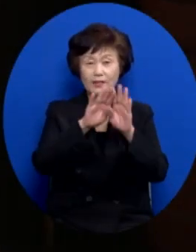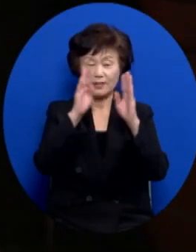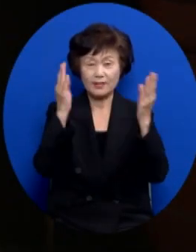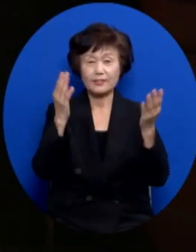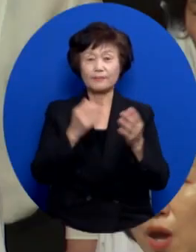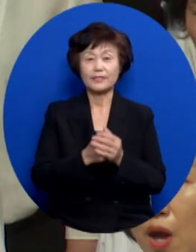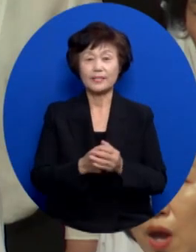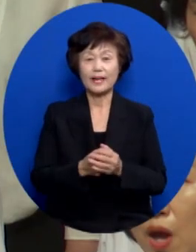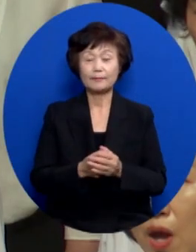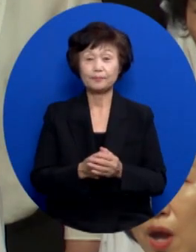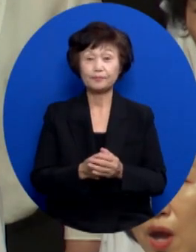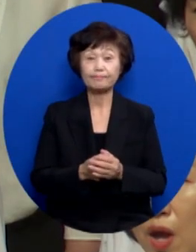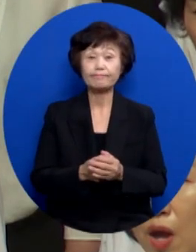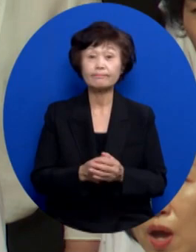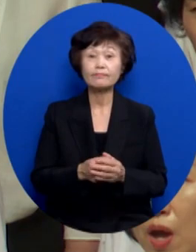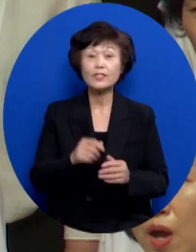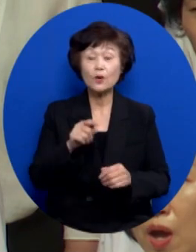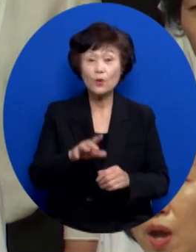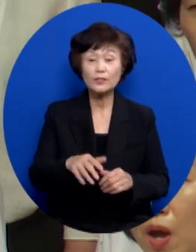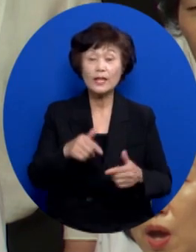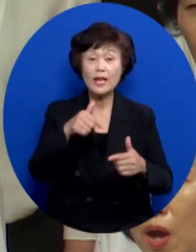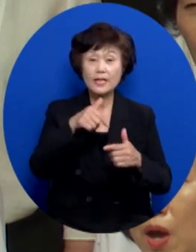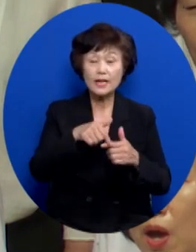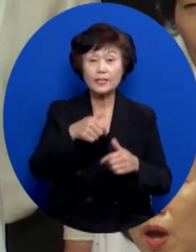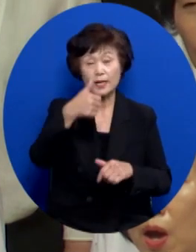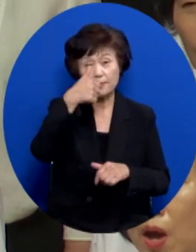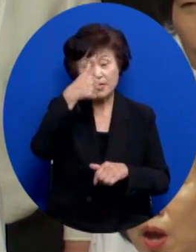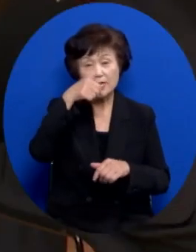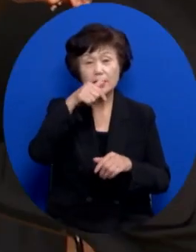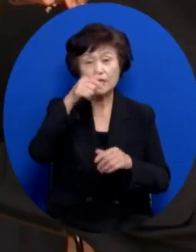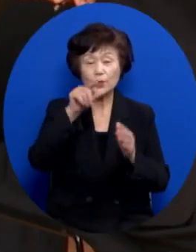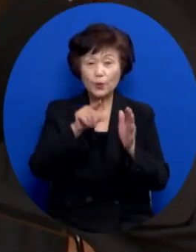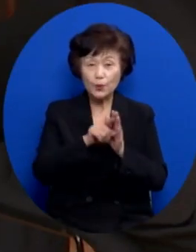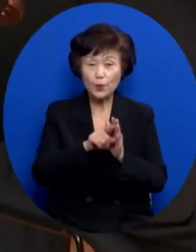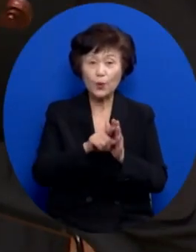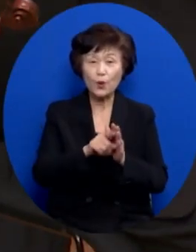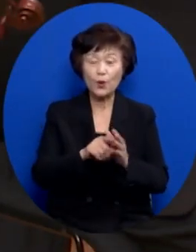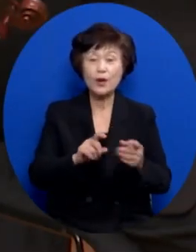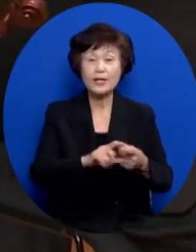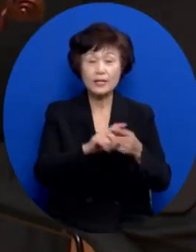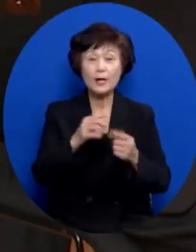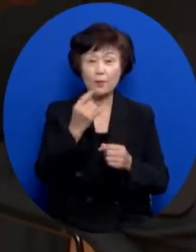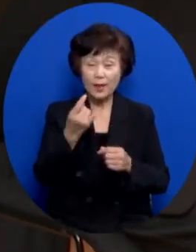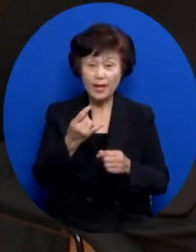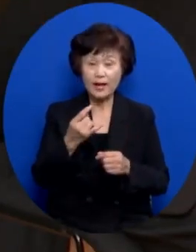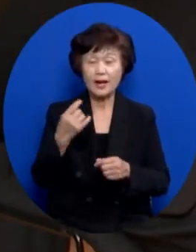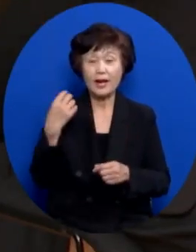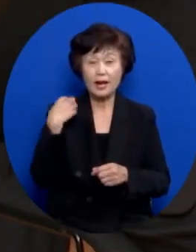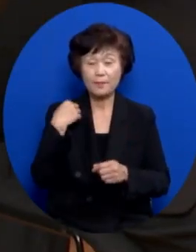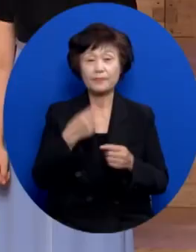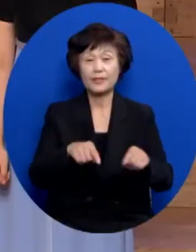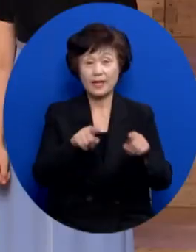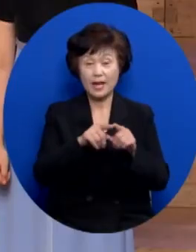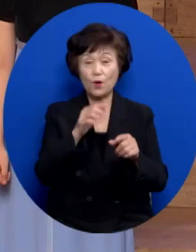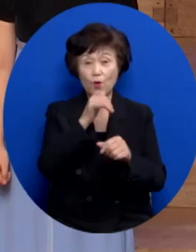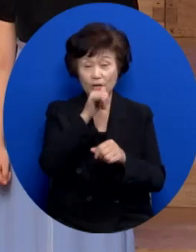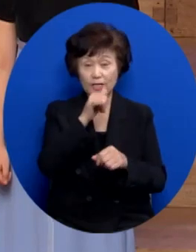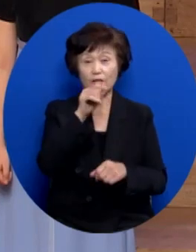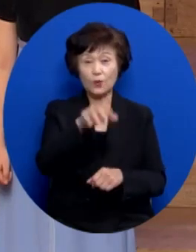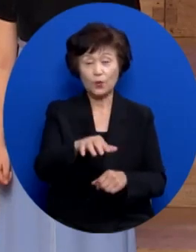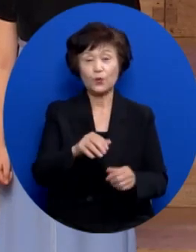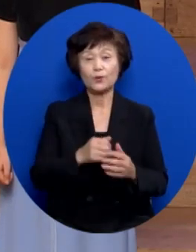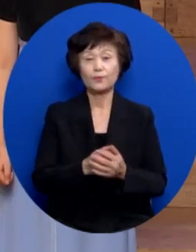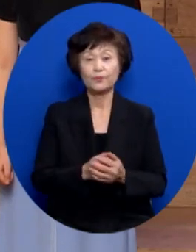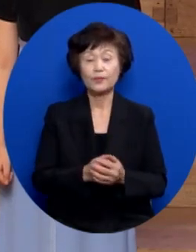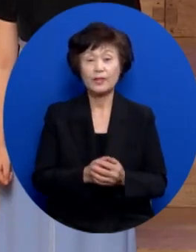합창제 조직위원회가 주최하고 경남 기독교 총연합회가 주관한 이번 합창제는 경남 기독문화 활성화를 위해